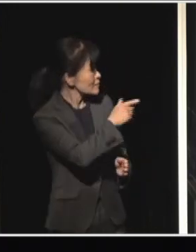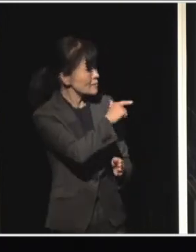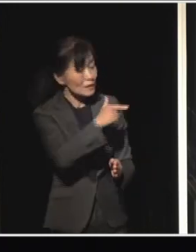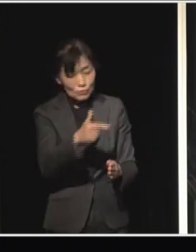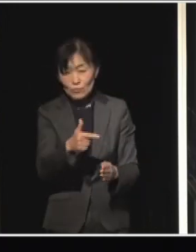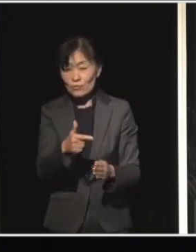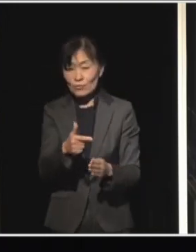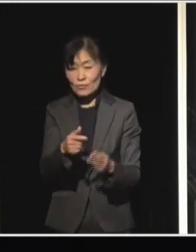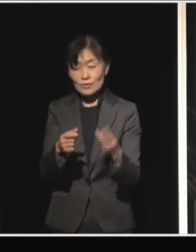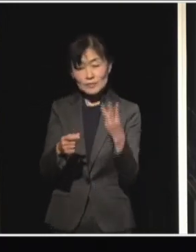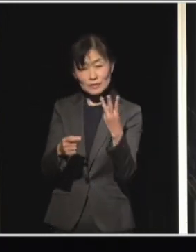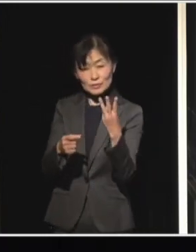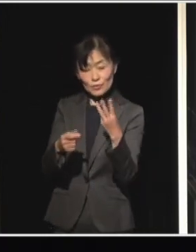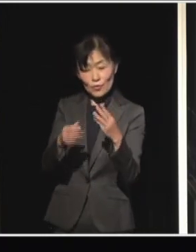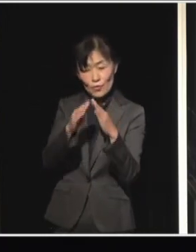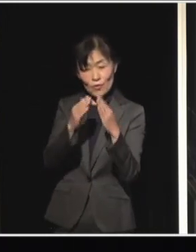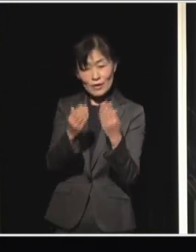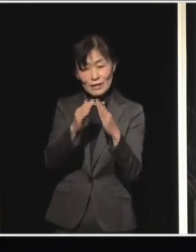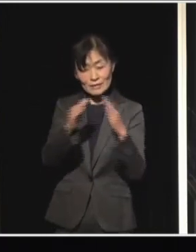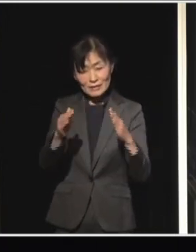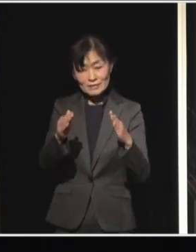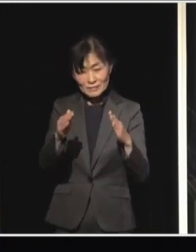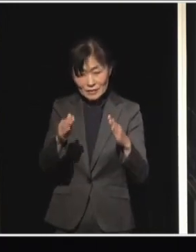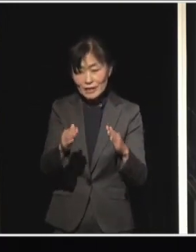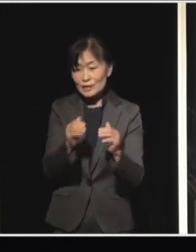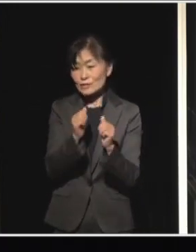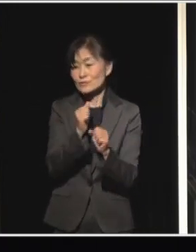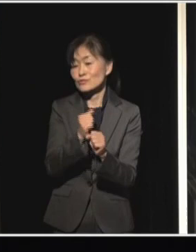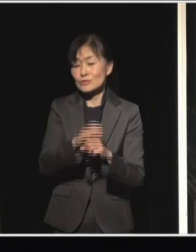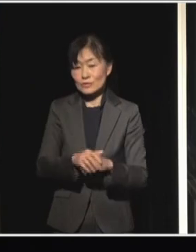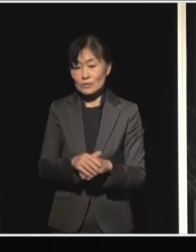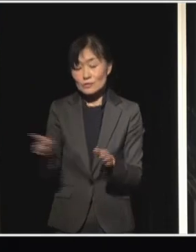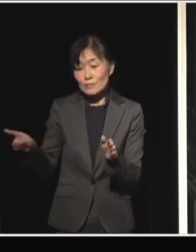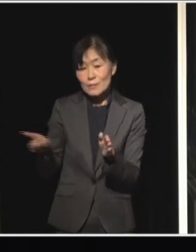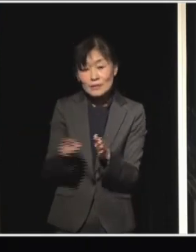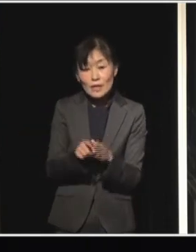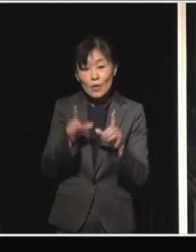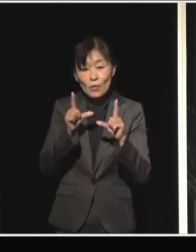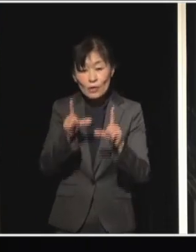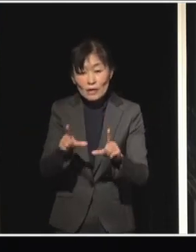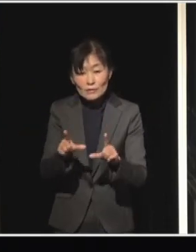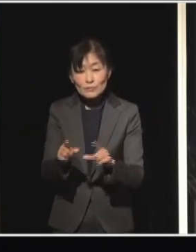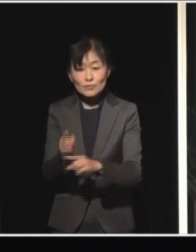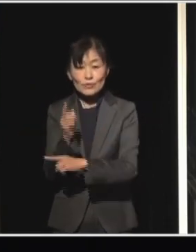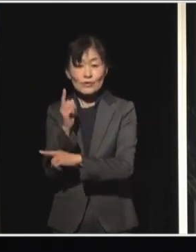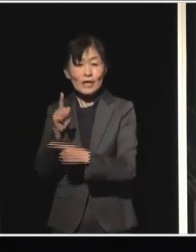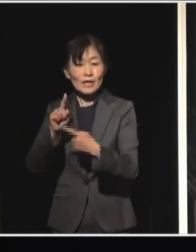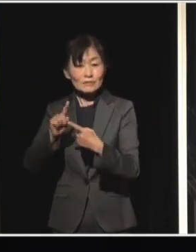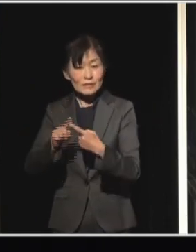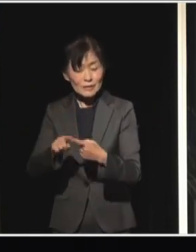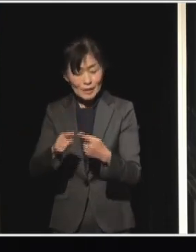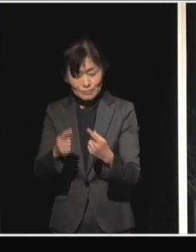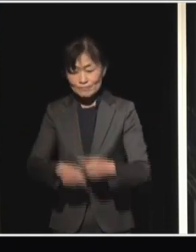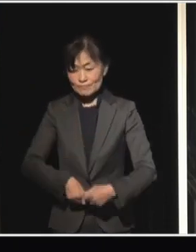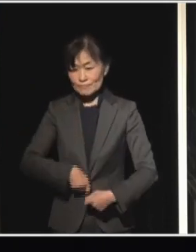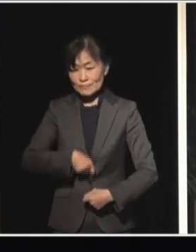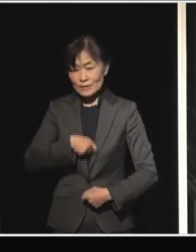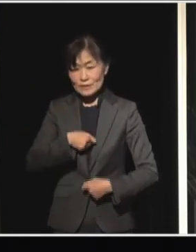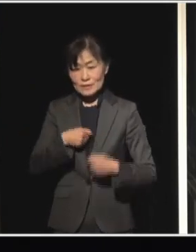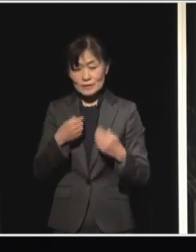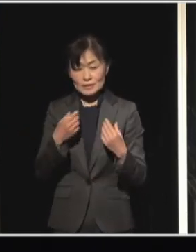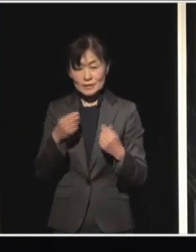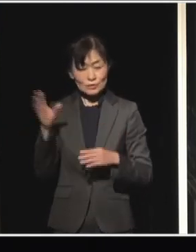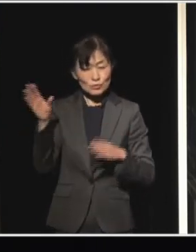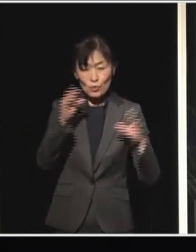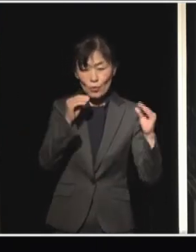しておりますのであのまあこれまで報告されたカーブ的なあのデータを基にですねあの正しい情報を発信していると